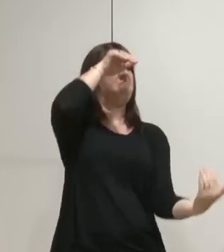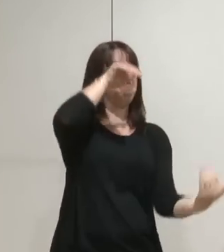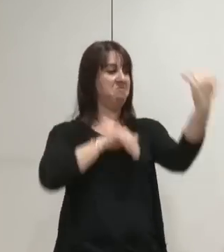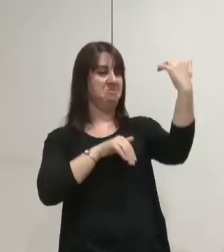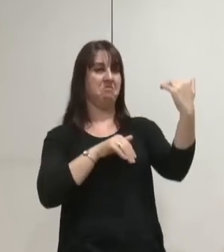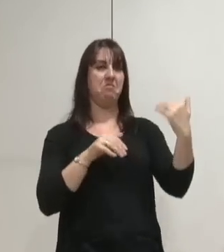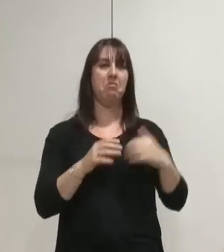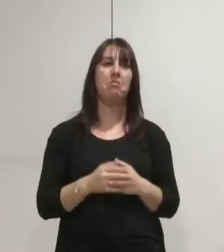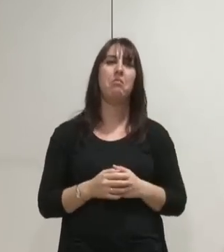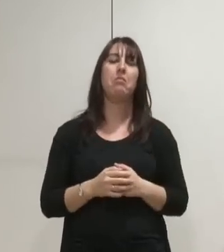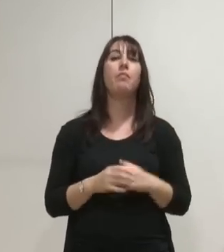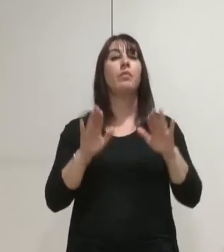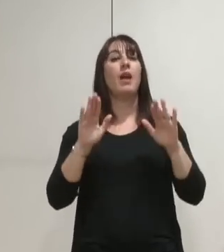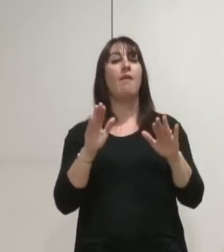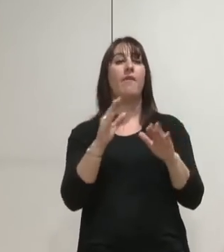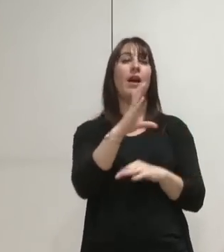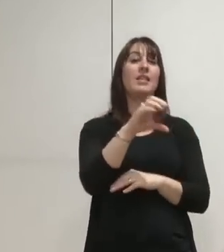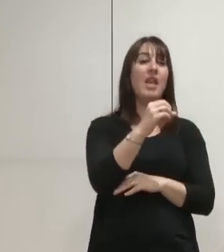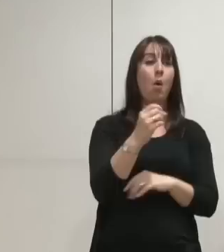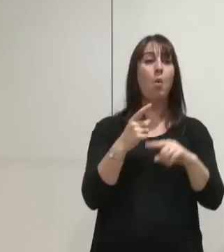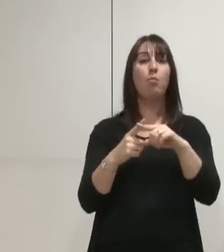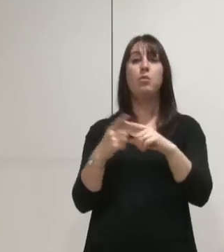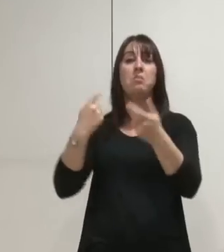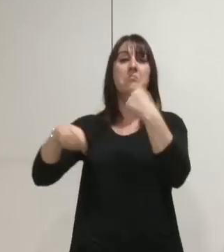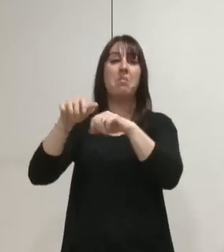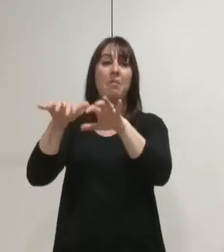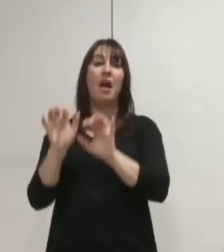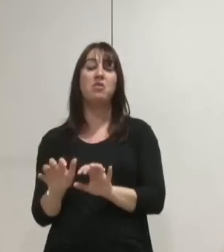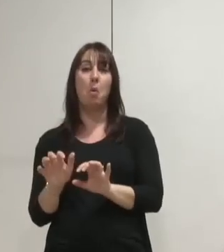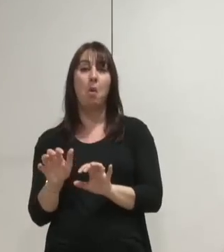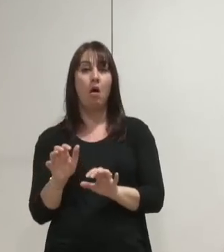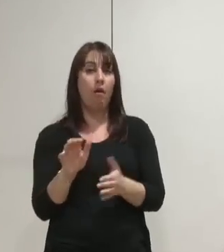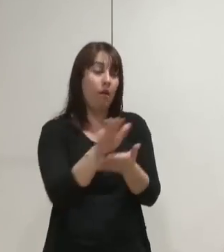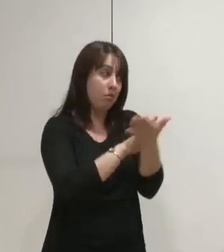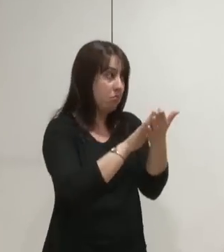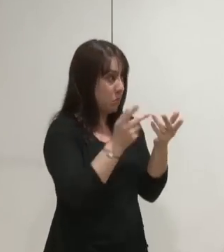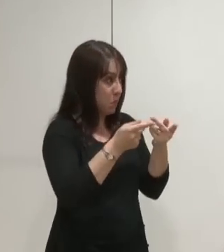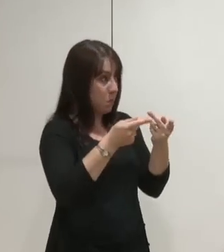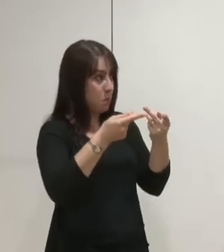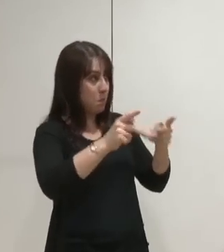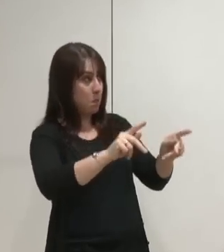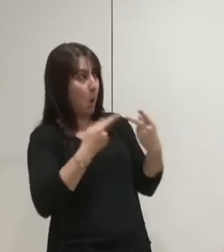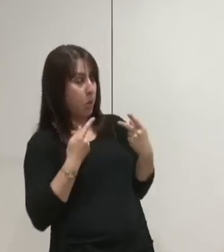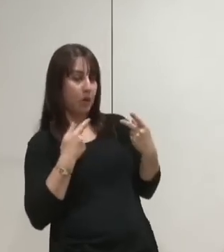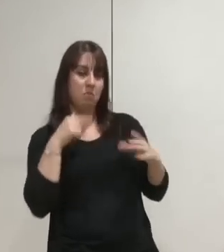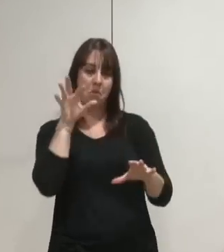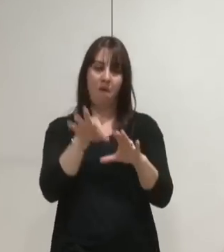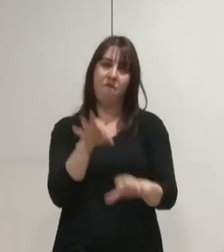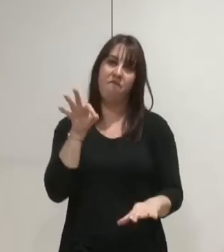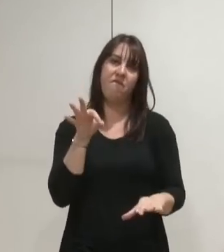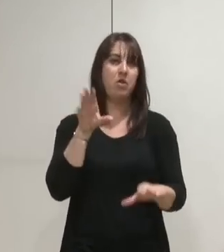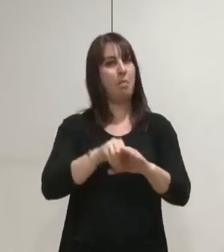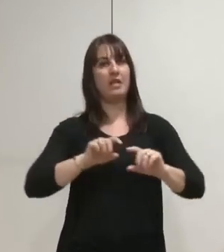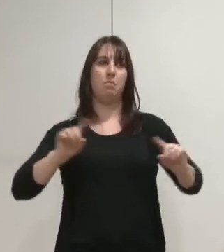d'appel d'offre ni du conseil administration de GEG vous me permettrez vous nous permettrez de ne pas prendre part au vote parce qu'il me